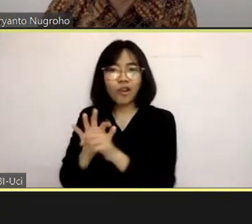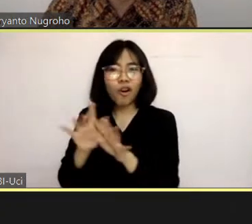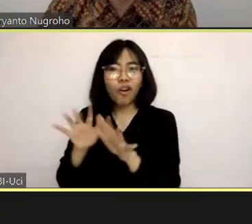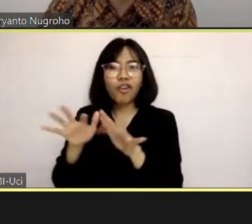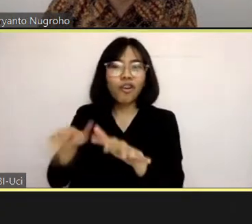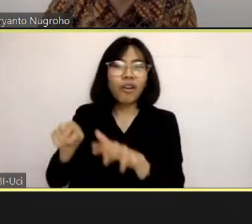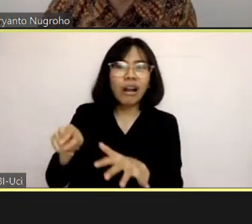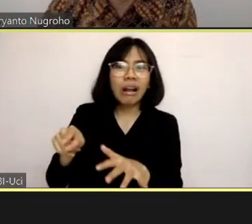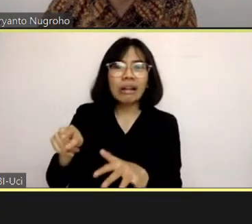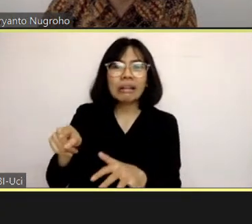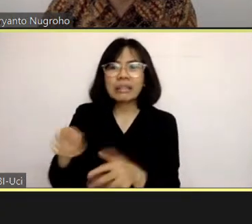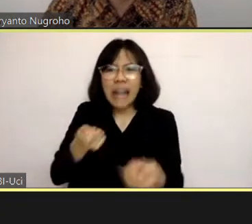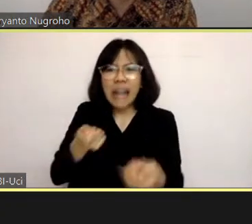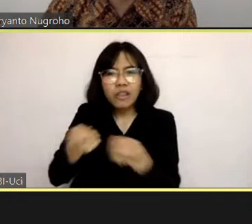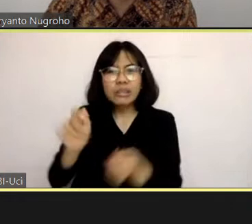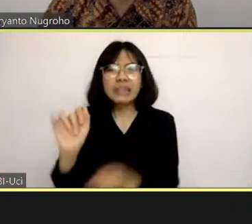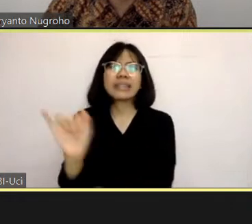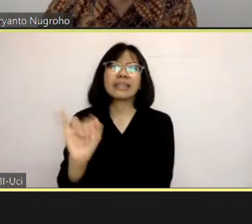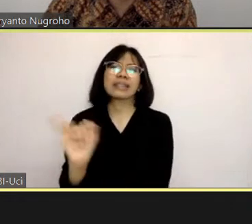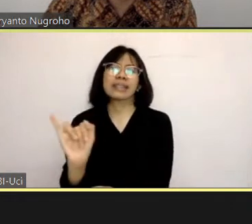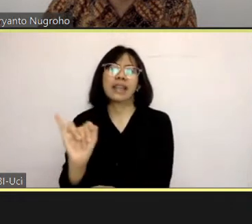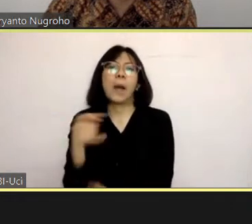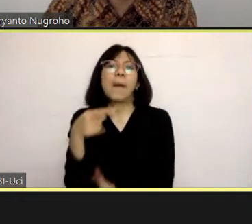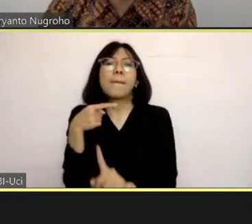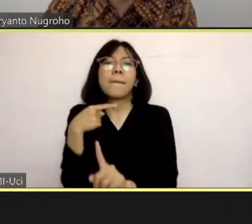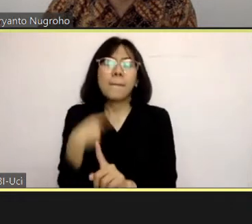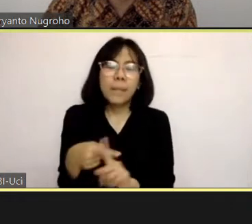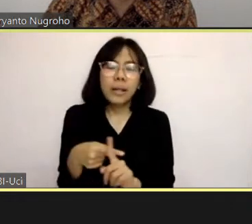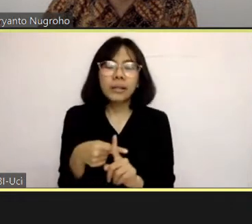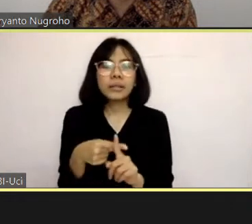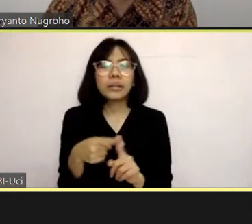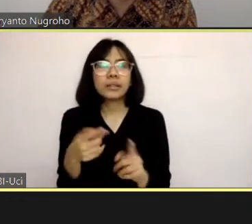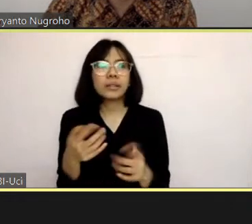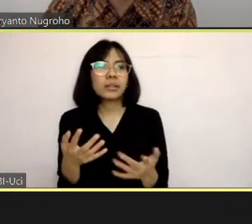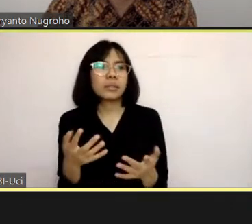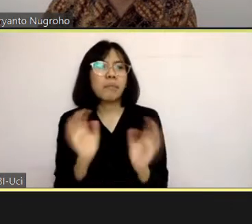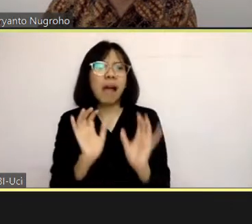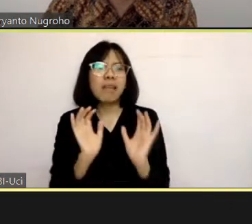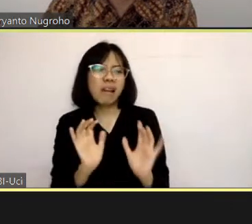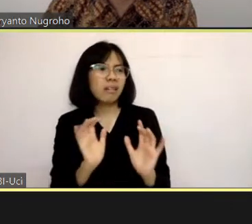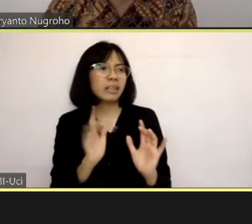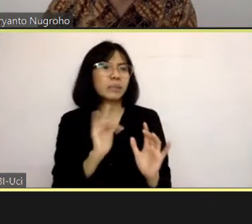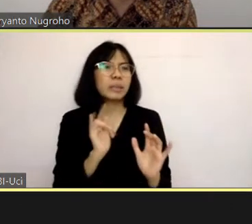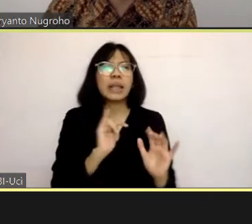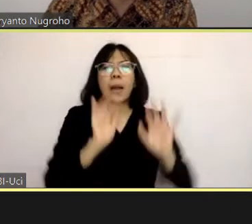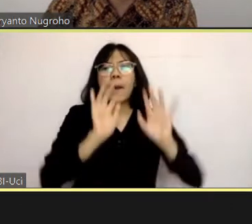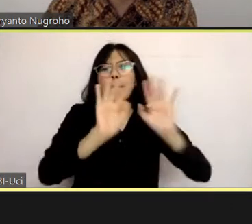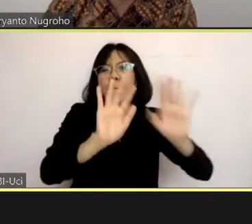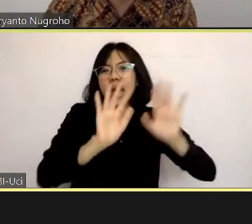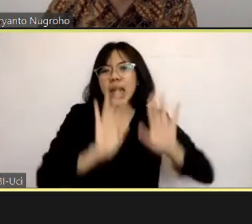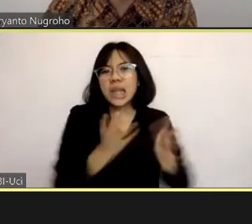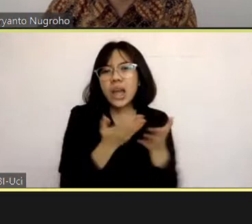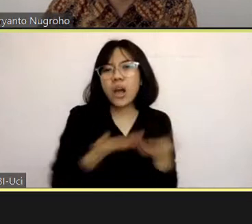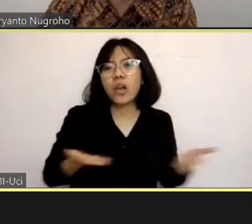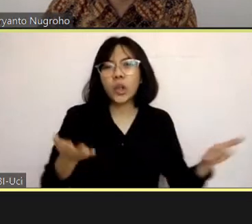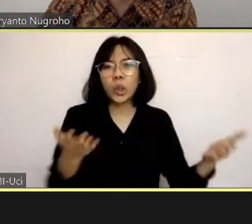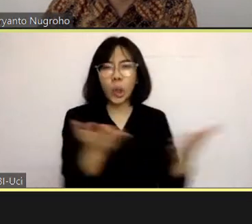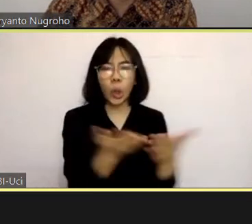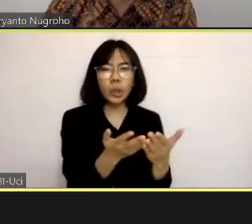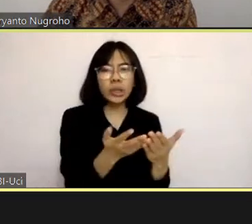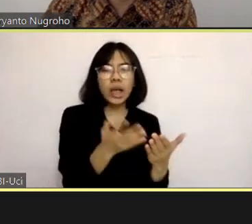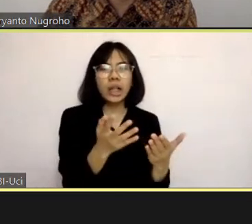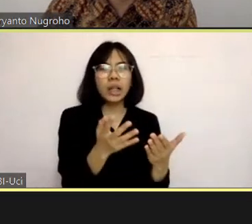demokrasi? Ini disebabkan oleh manipulasi opini publik lewat media massa atau media sosial, atau rakyat Indonesia sungguh